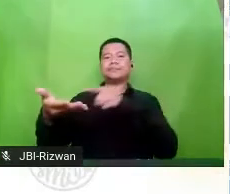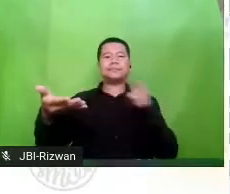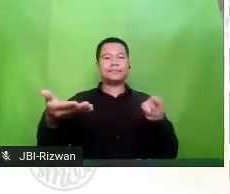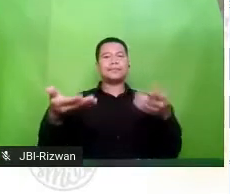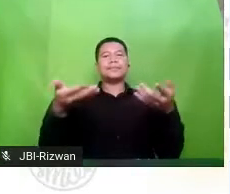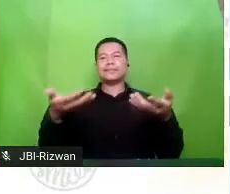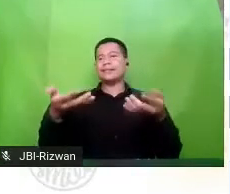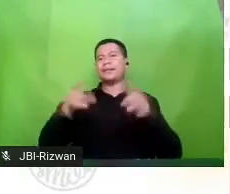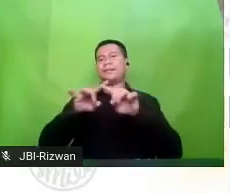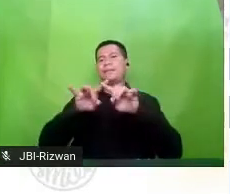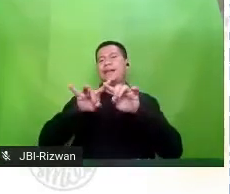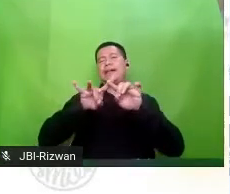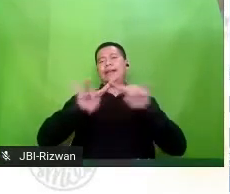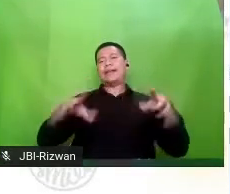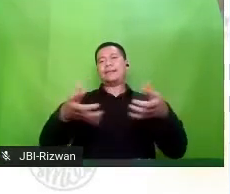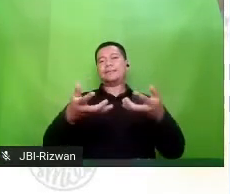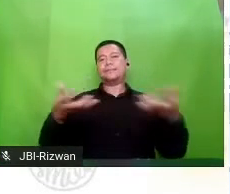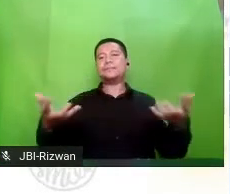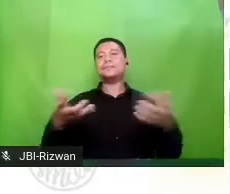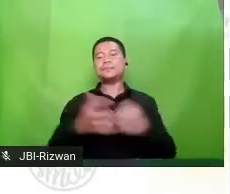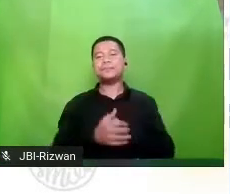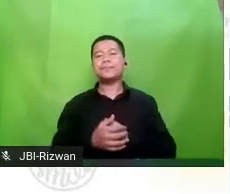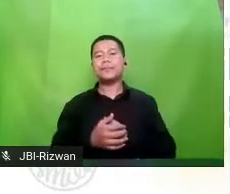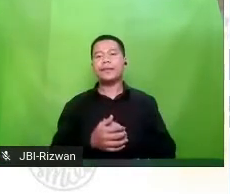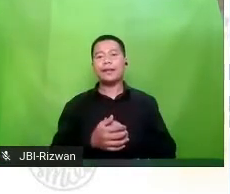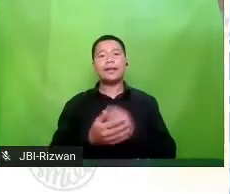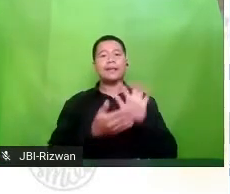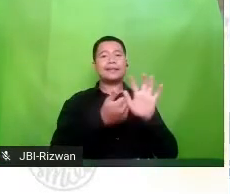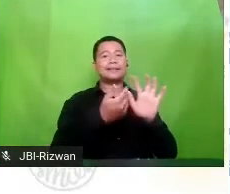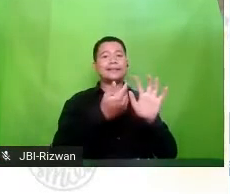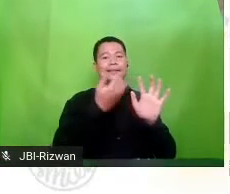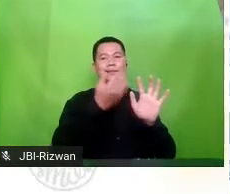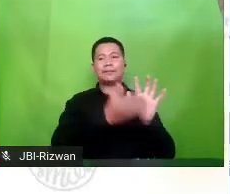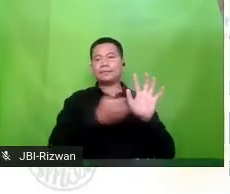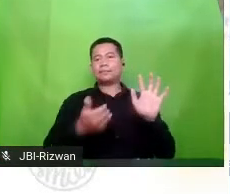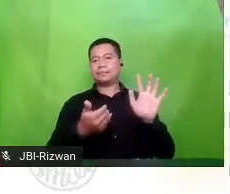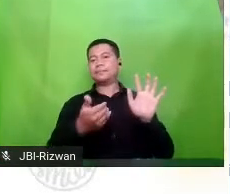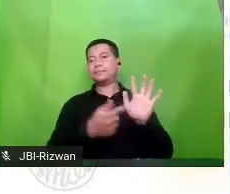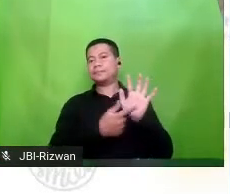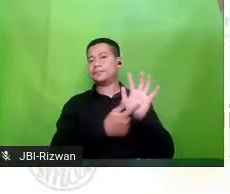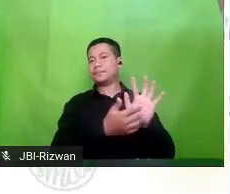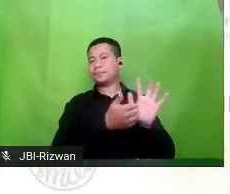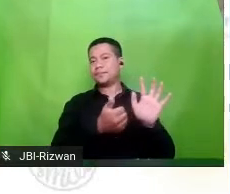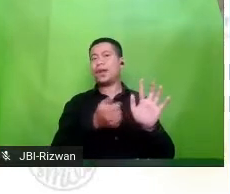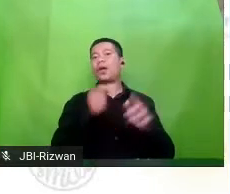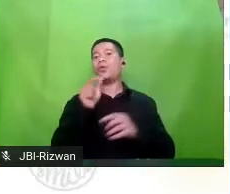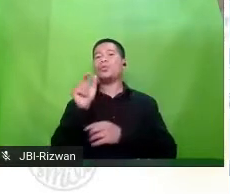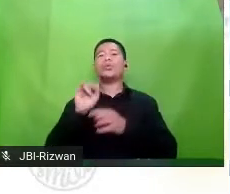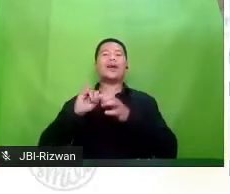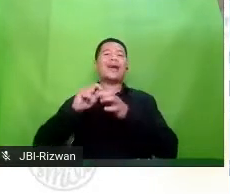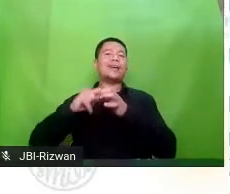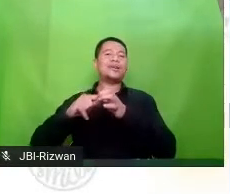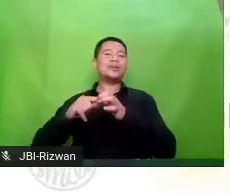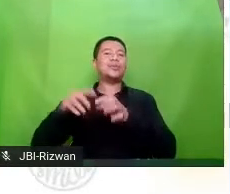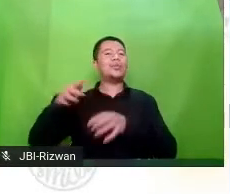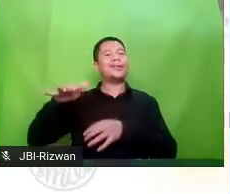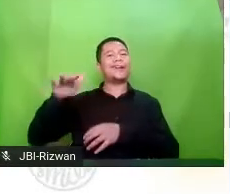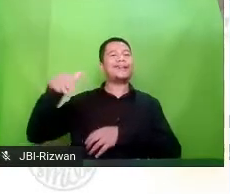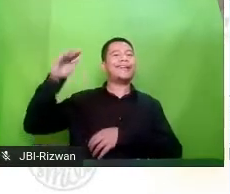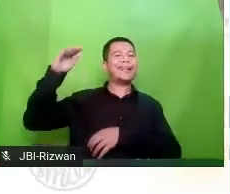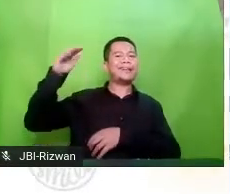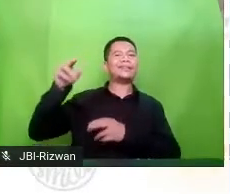berbeda. Ya, slide berikutnya, kalau kita lihat lagi, untuk IQ yang berada di atas rata-rata